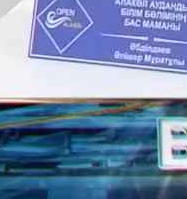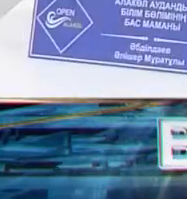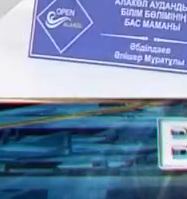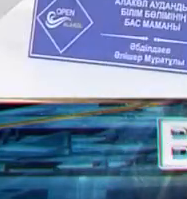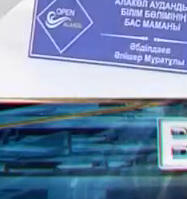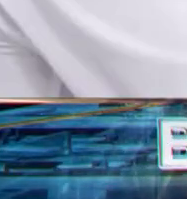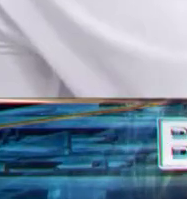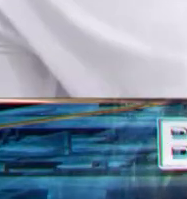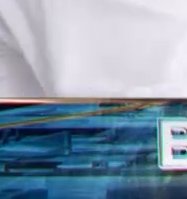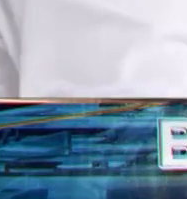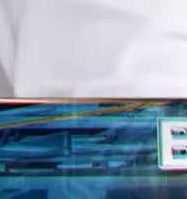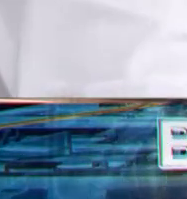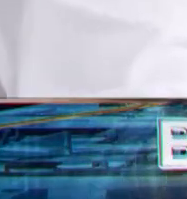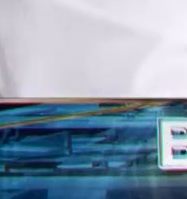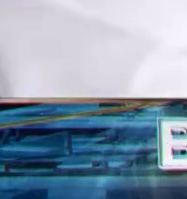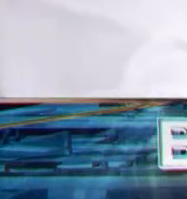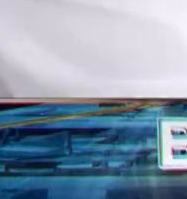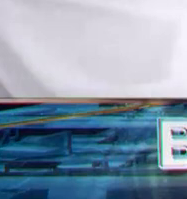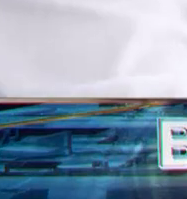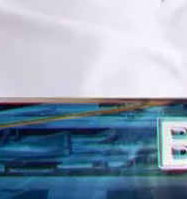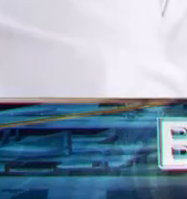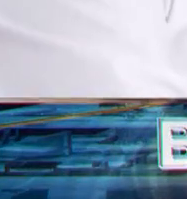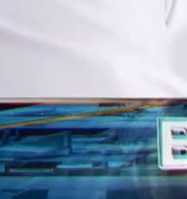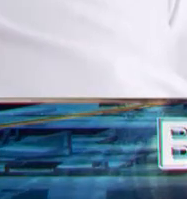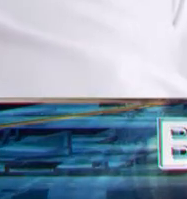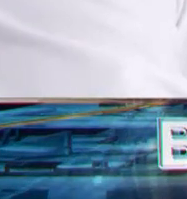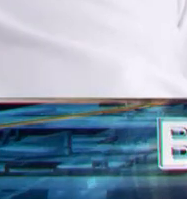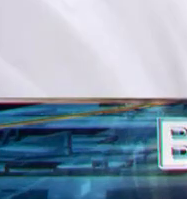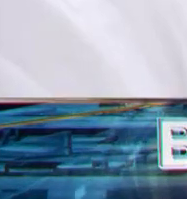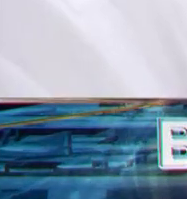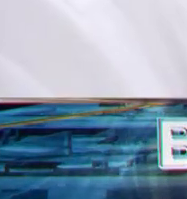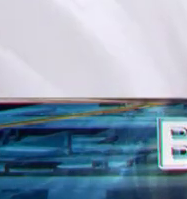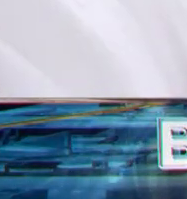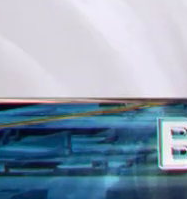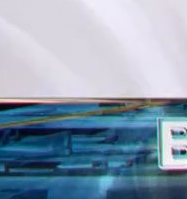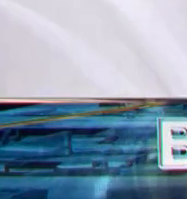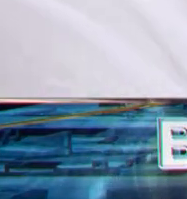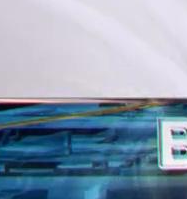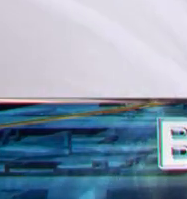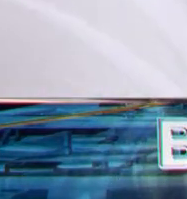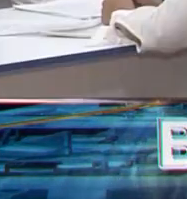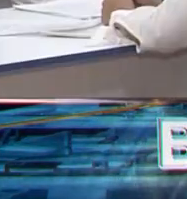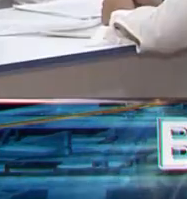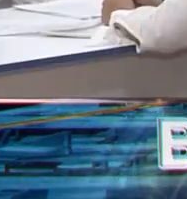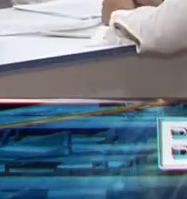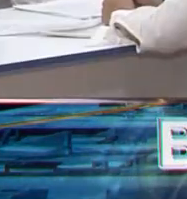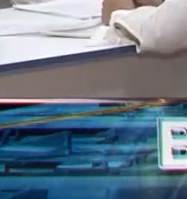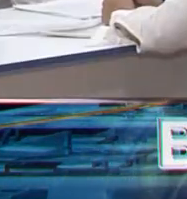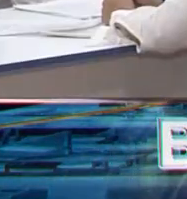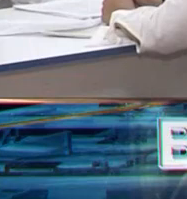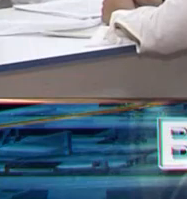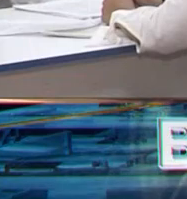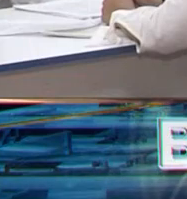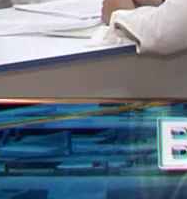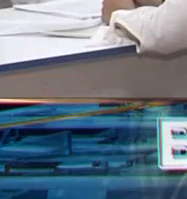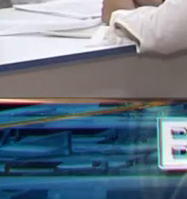Халық қолайына арналған қызмет. Үшарал қаласында сервистік әкімдік ашылды. Бұл өңірдегі 9-шы нысан. Бұл жердегі жұмыс